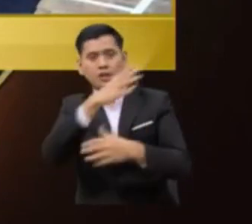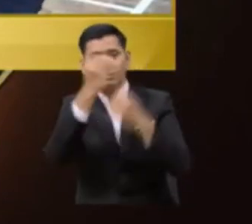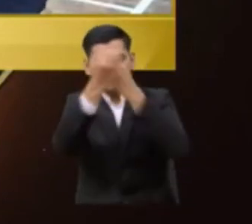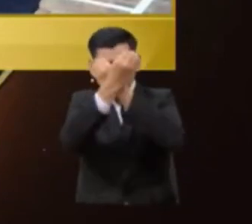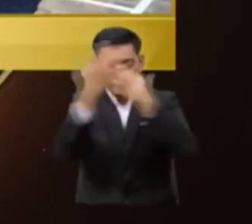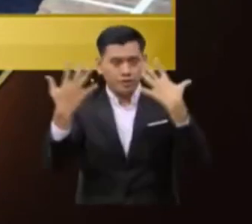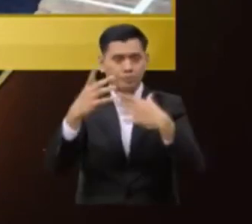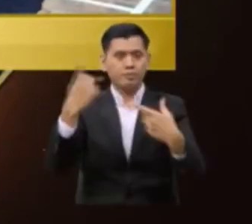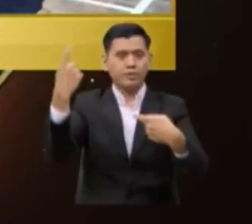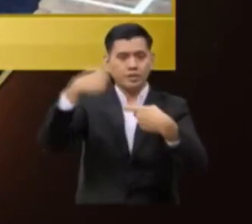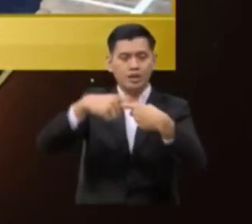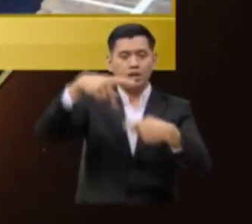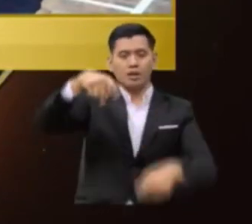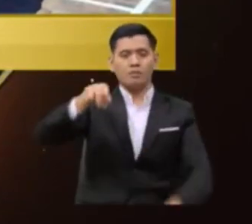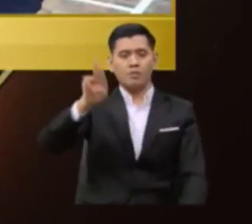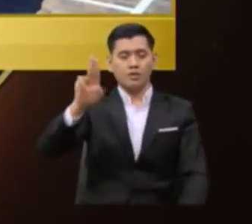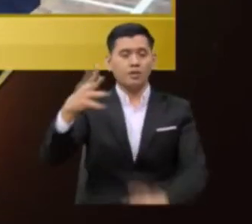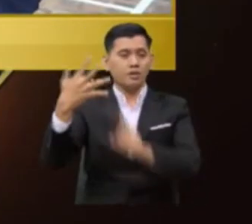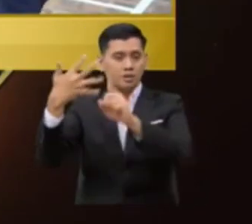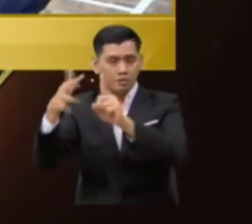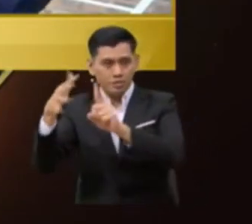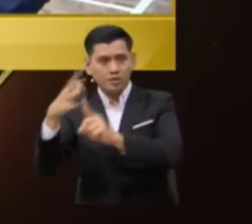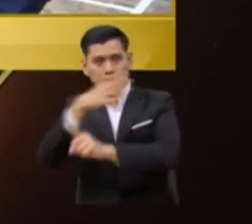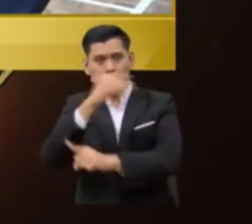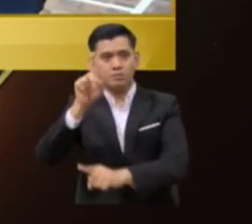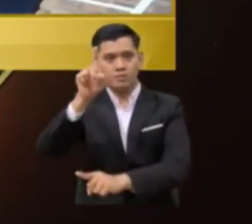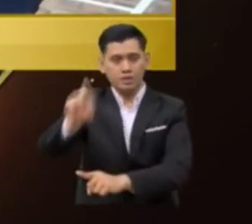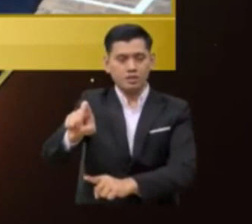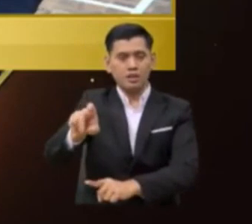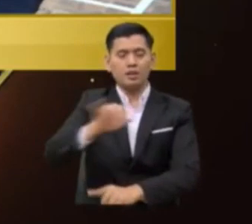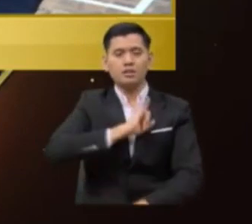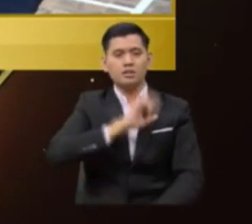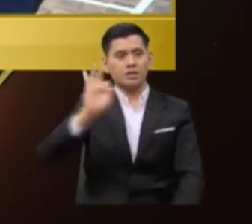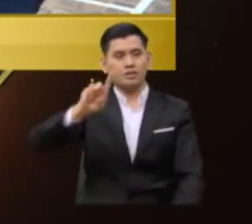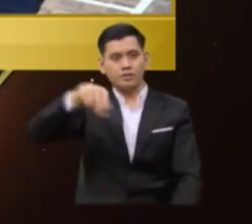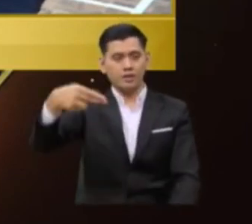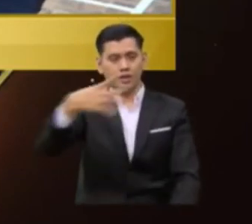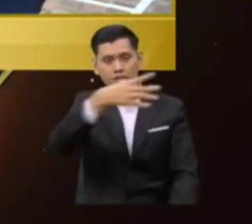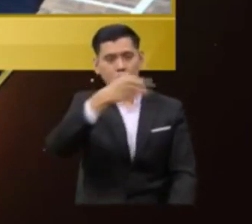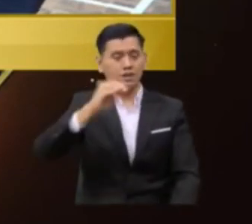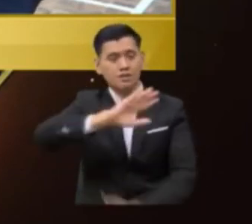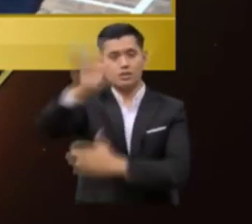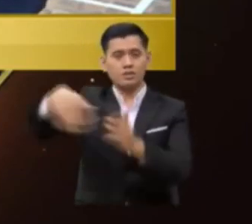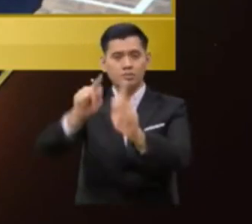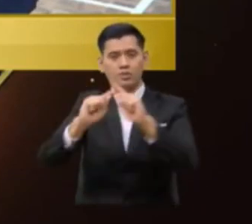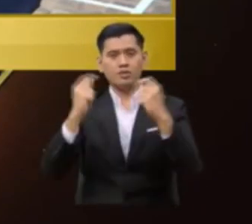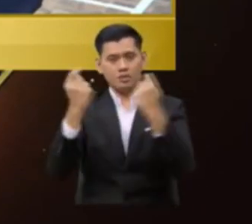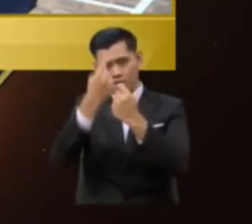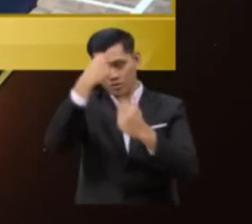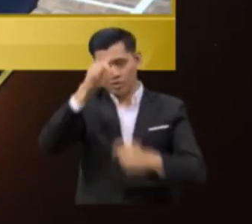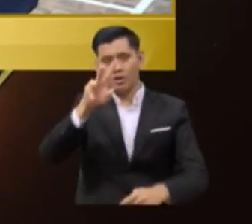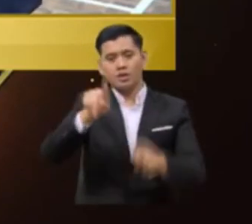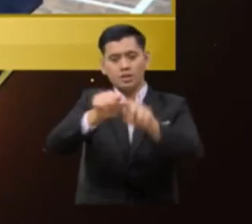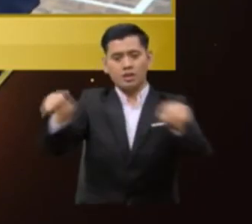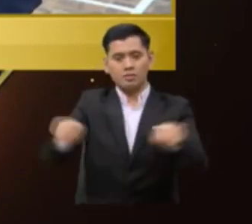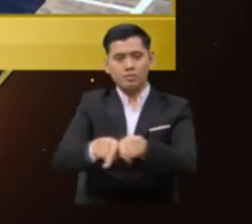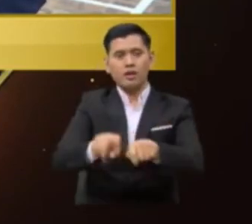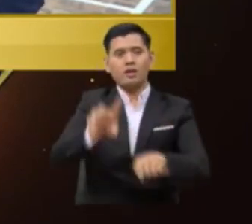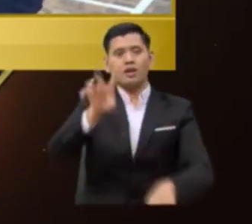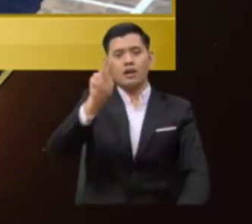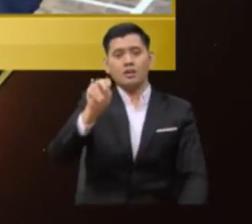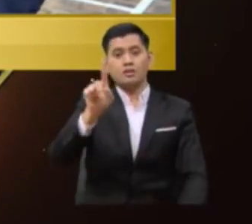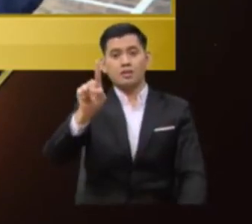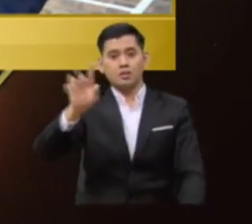lanjut berkenaan dengan PRU DUN ke-15 dan tentunya bersama saya Farhuda Sairan serta kru penerbitan untuk DUN N15